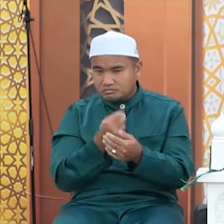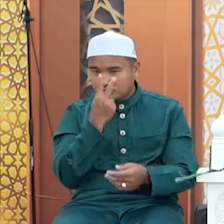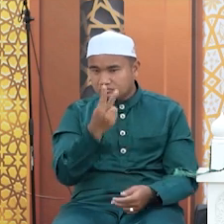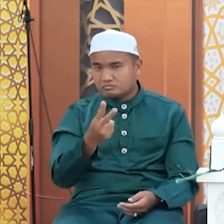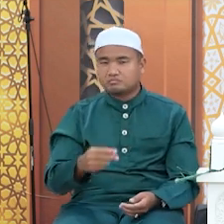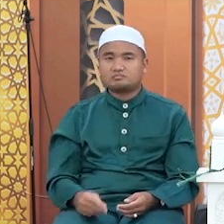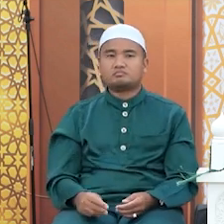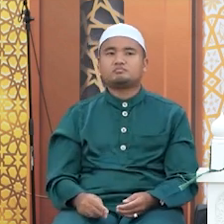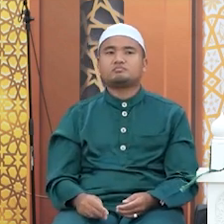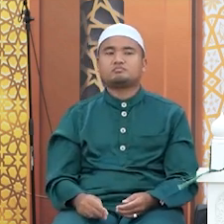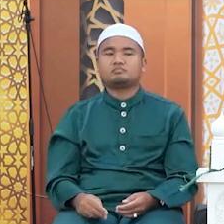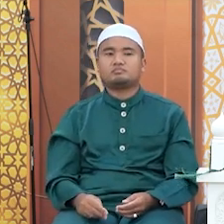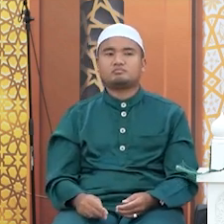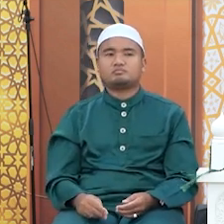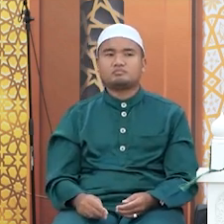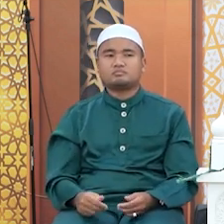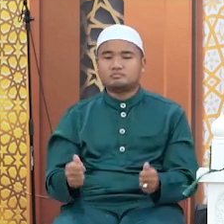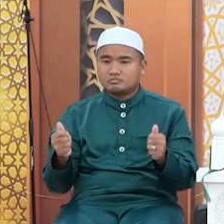di mana dengan rahmah ini